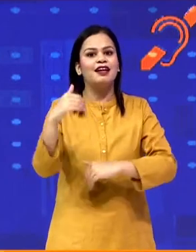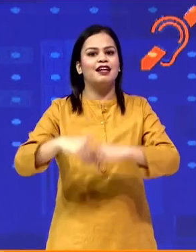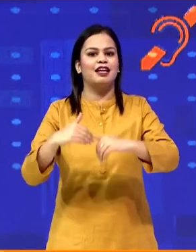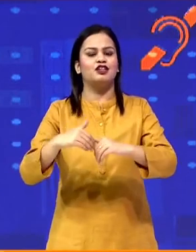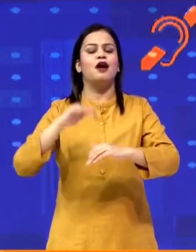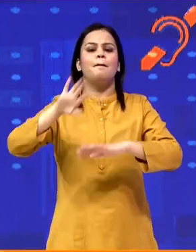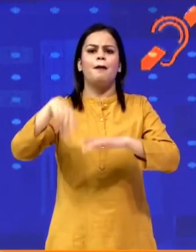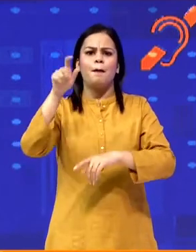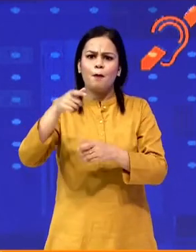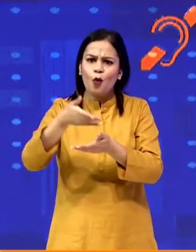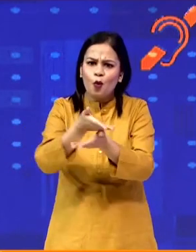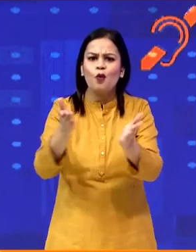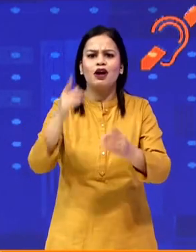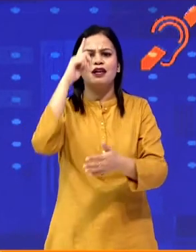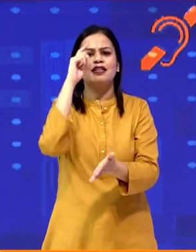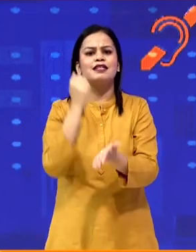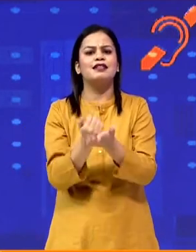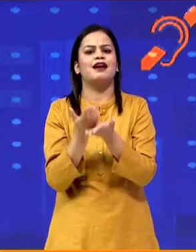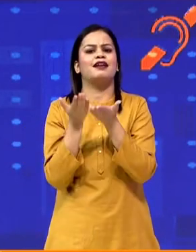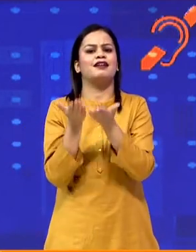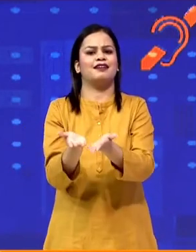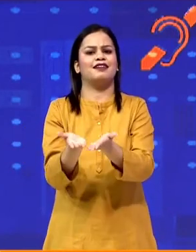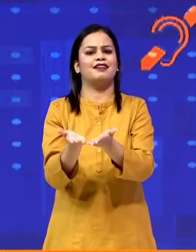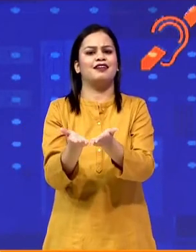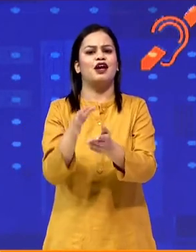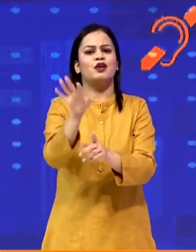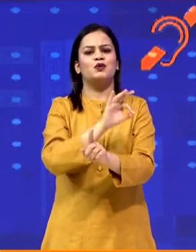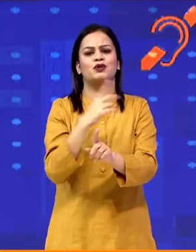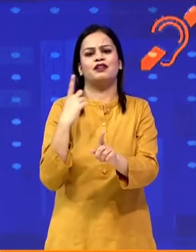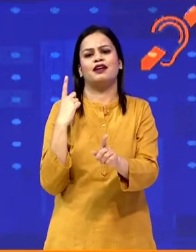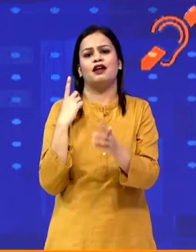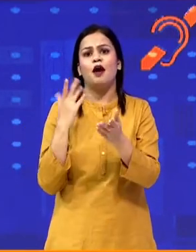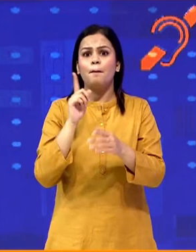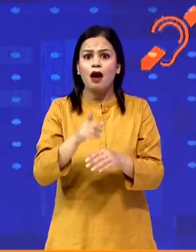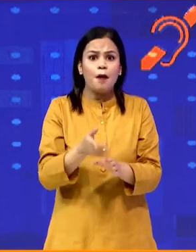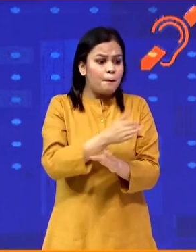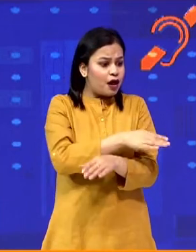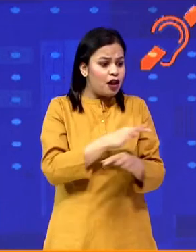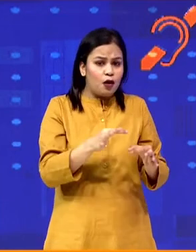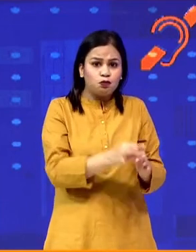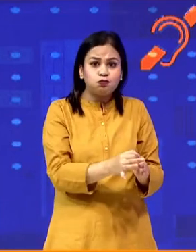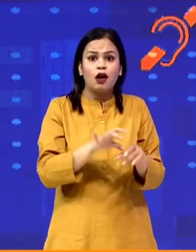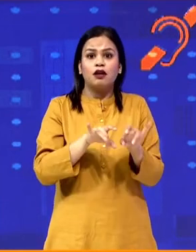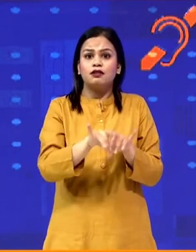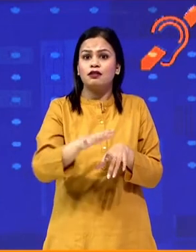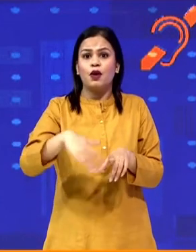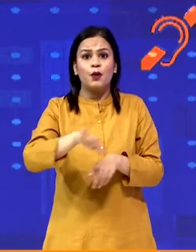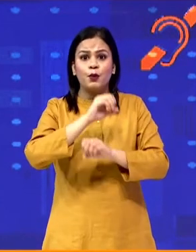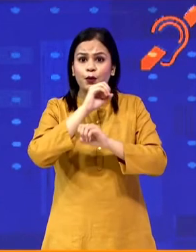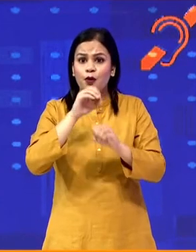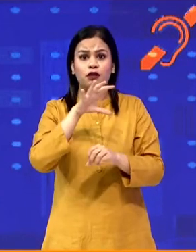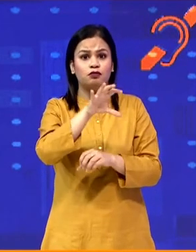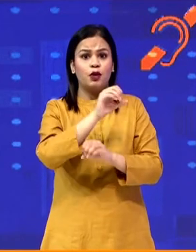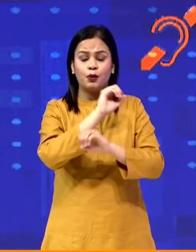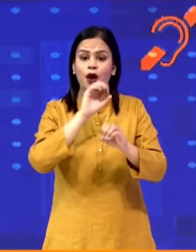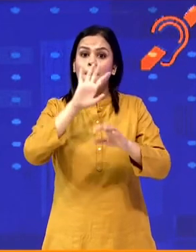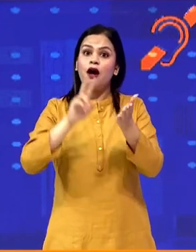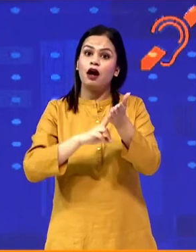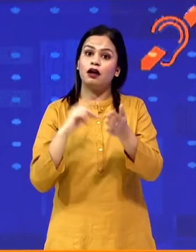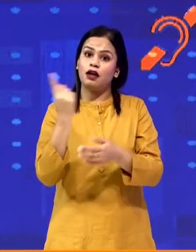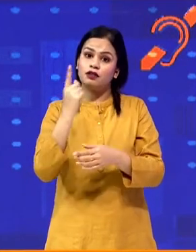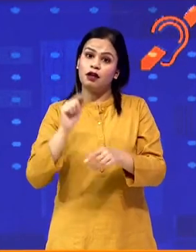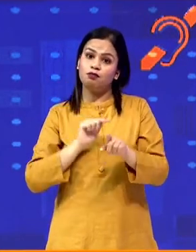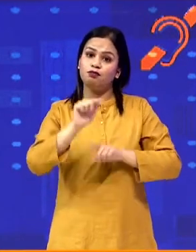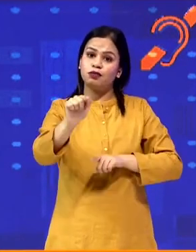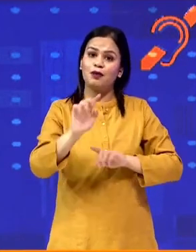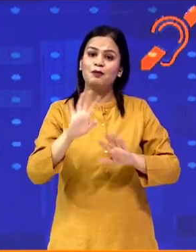चंगे ब्लॉक का तो इलेक्शन किया नहीं जिला इलेक्शन नहीं किया सीधे नेशनल प्रेसिडेंट का क्या और वाटर लिस्ट के बगैर गया